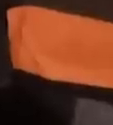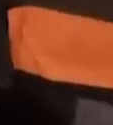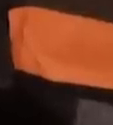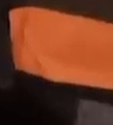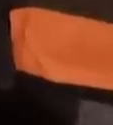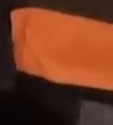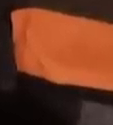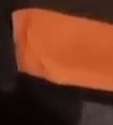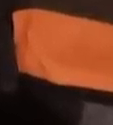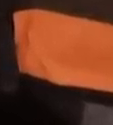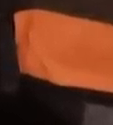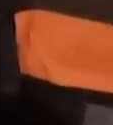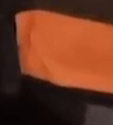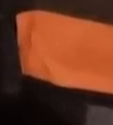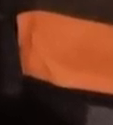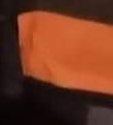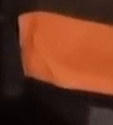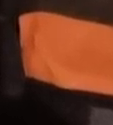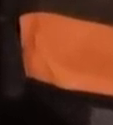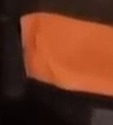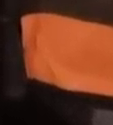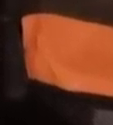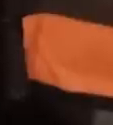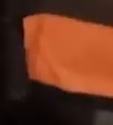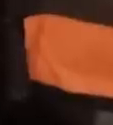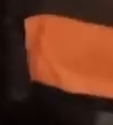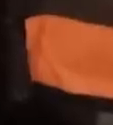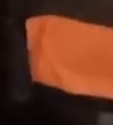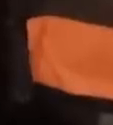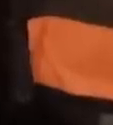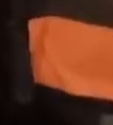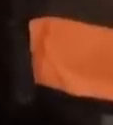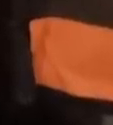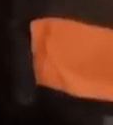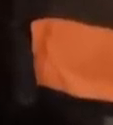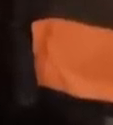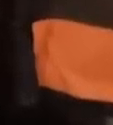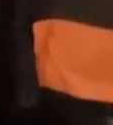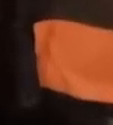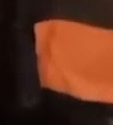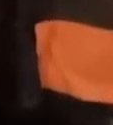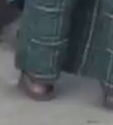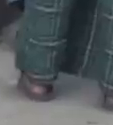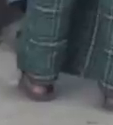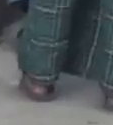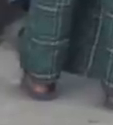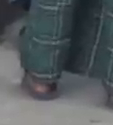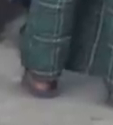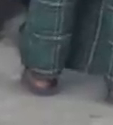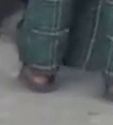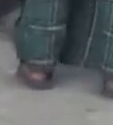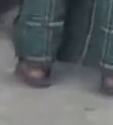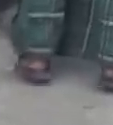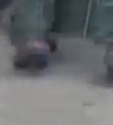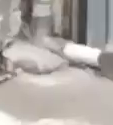dengan stiker bendera salah satu negara Eropa di sisi kanan ditemukan polisi di kawasan Poncol, Senen, Jakarta Pusat. Gerobak telah